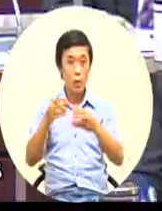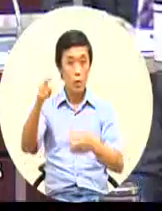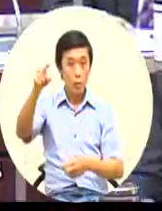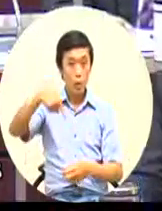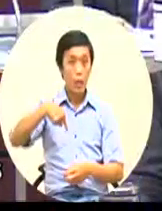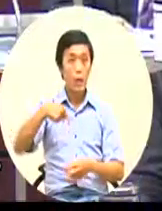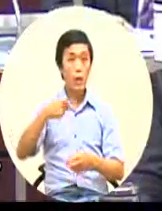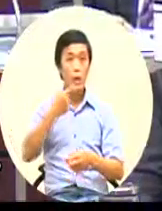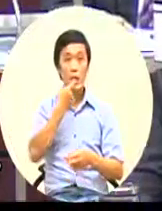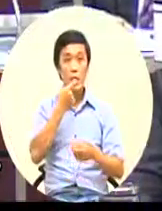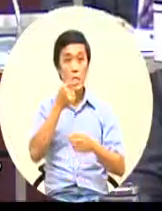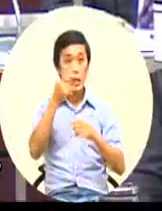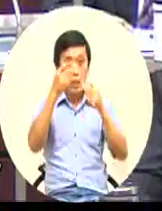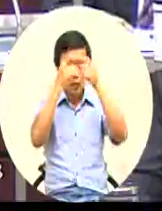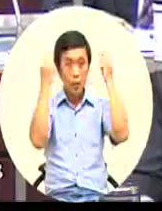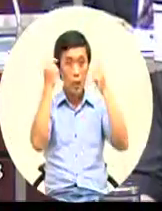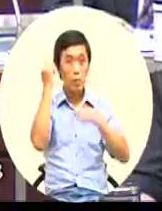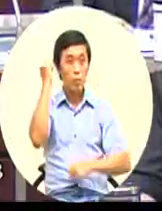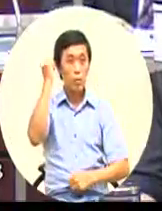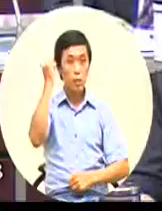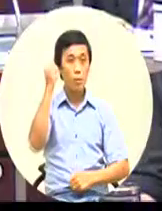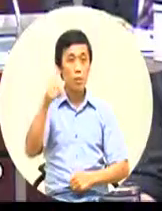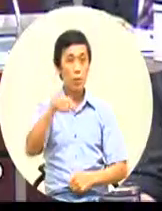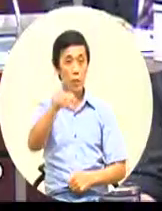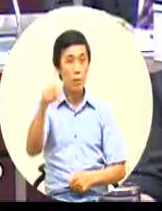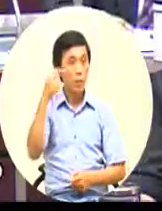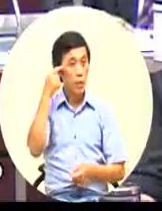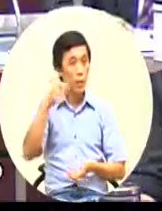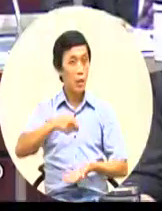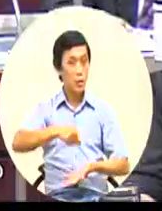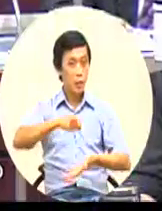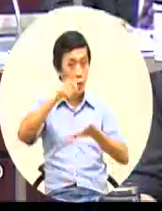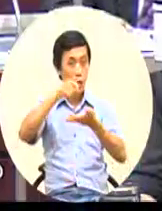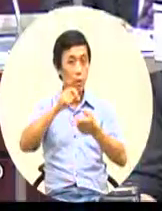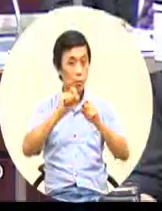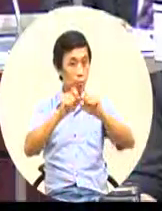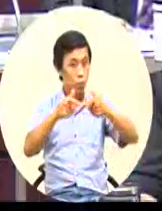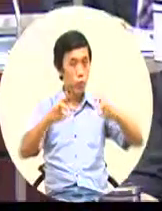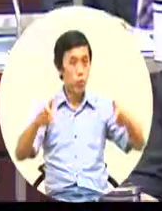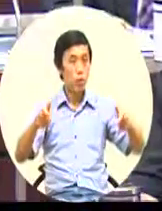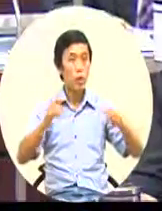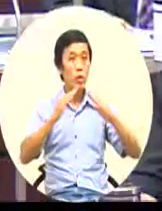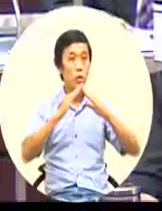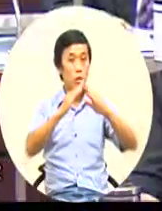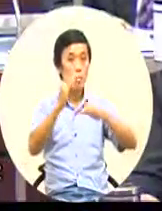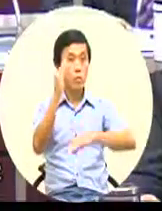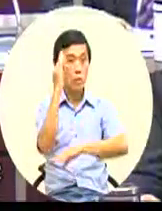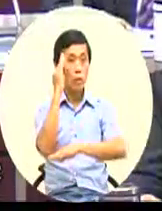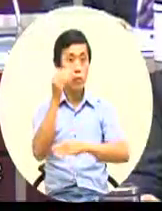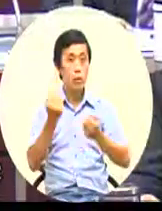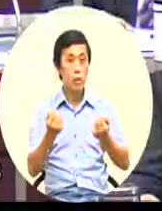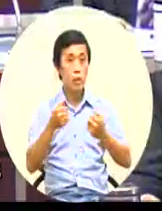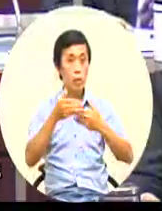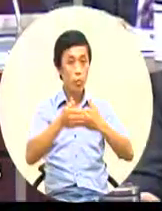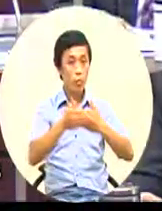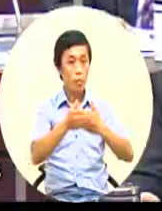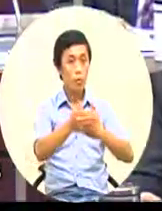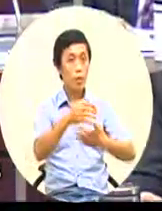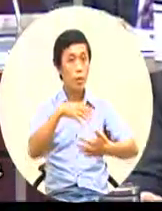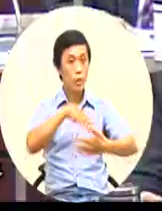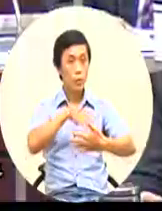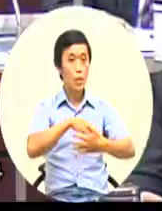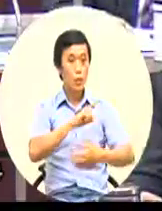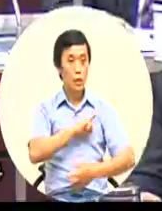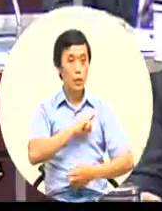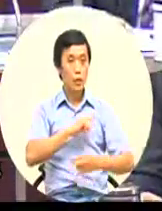民团体不断表达他们的很多意见，那市政府一定在这个过程之中，我们会去反省